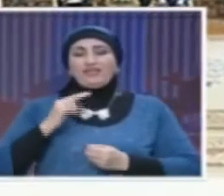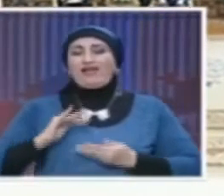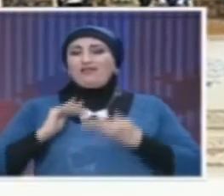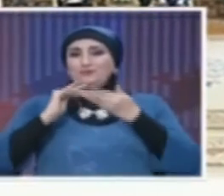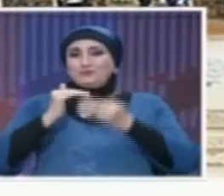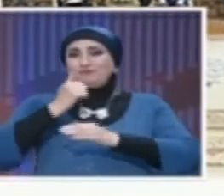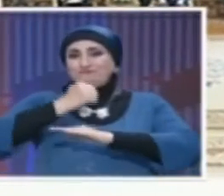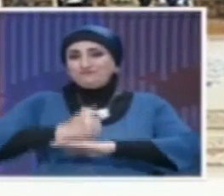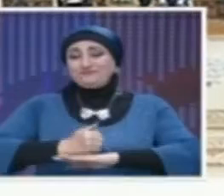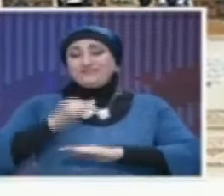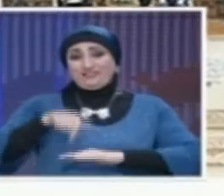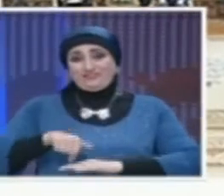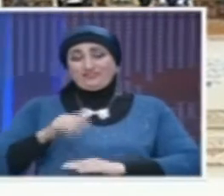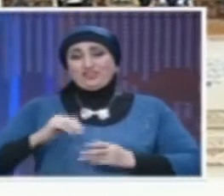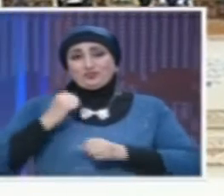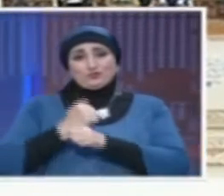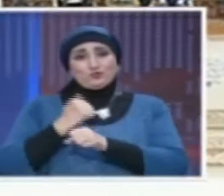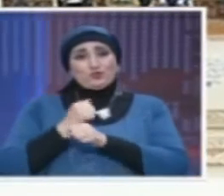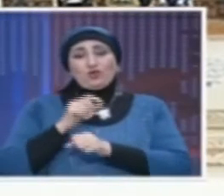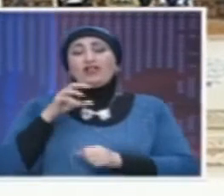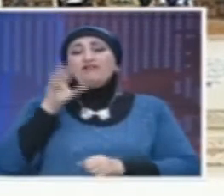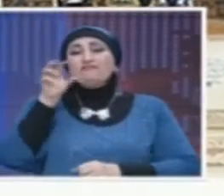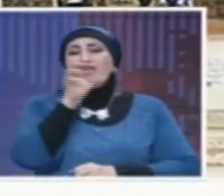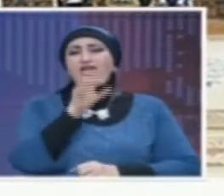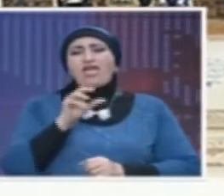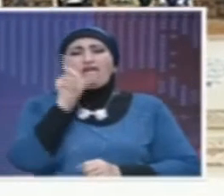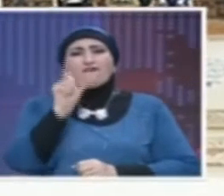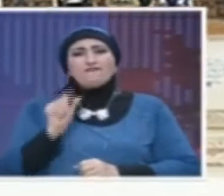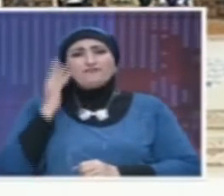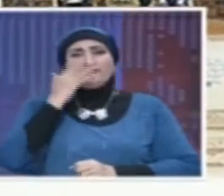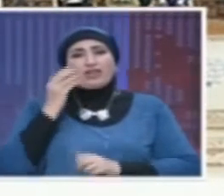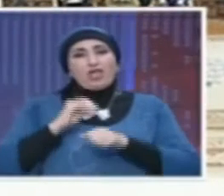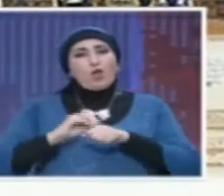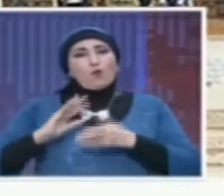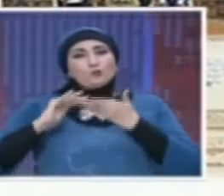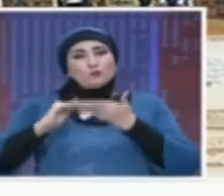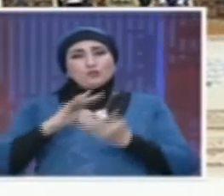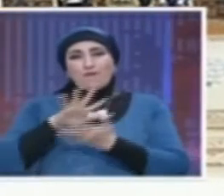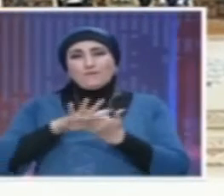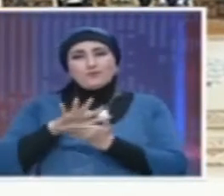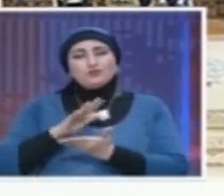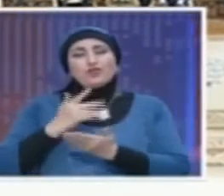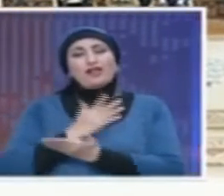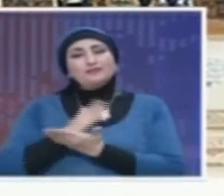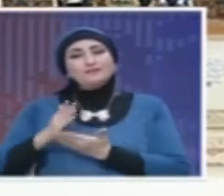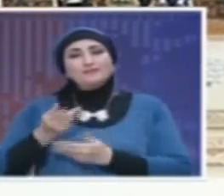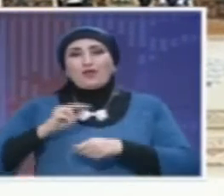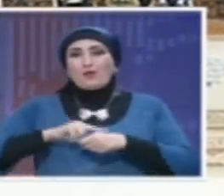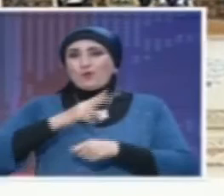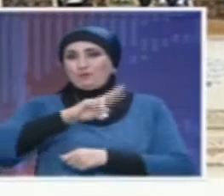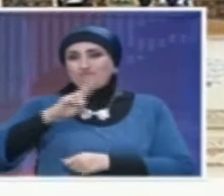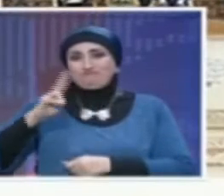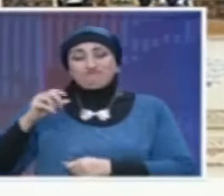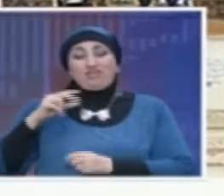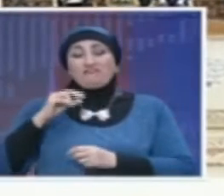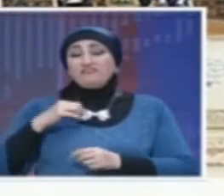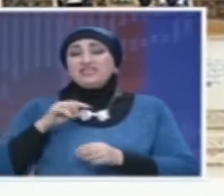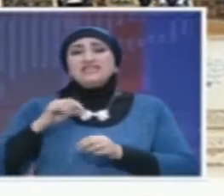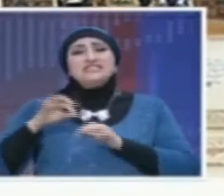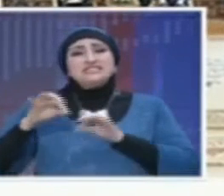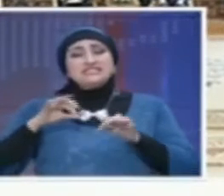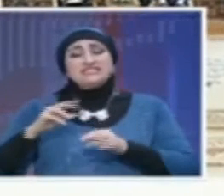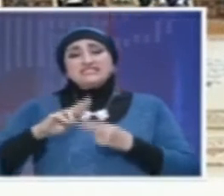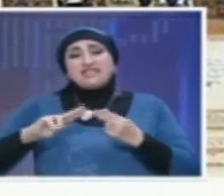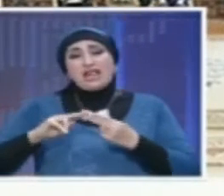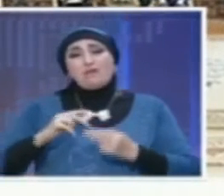دعائم العمل الإفريقي المشترك ولإيجاد الحلول الإفريقية للمشاكل الإفريقية ولمختلف قضايا السلم والأمن